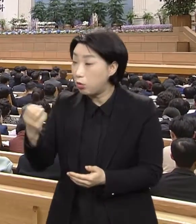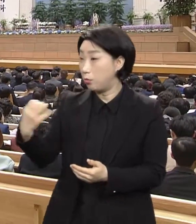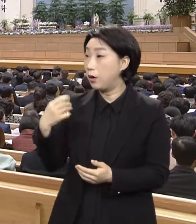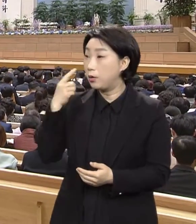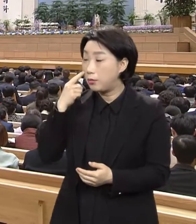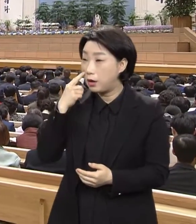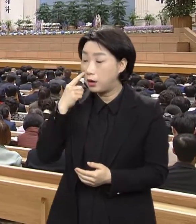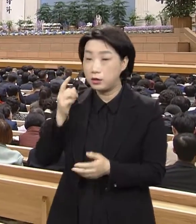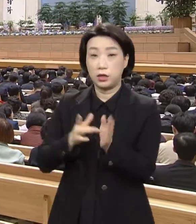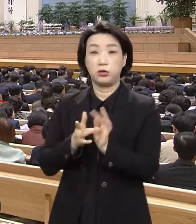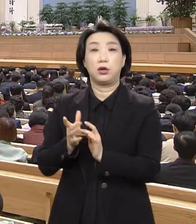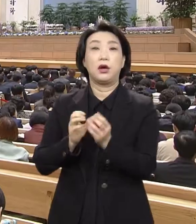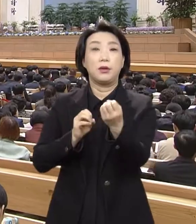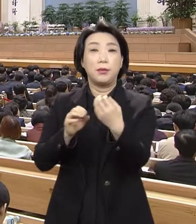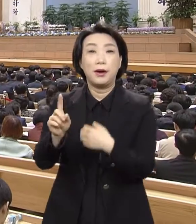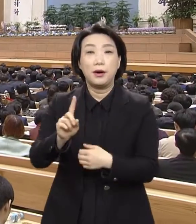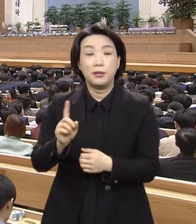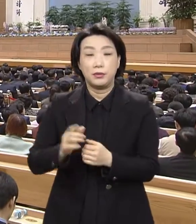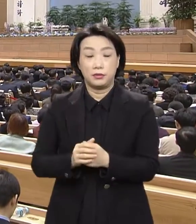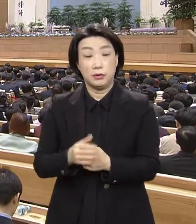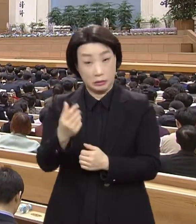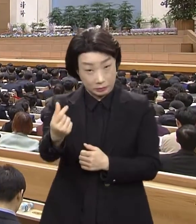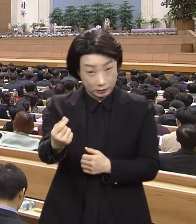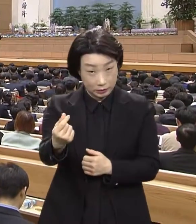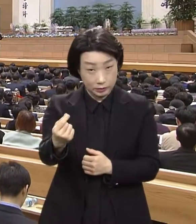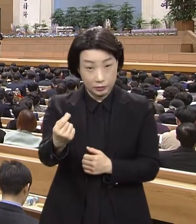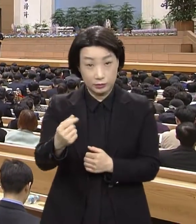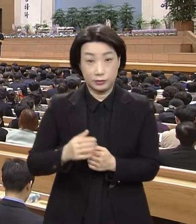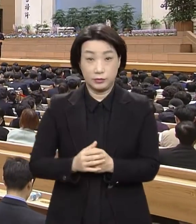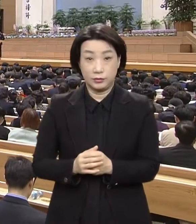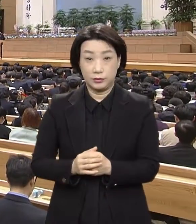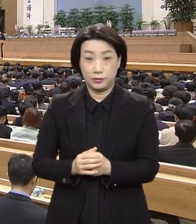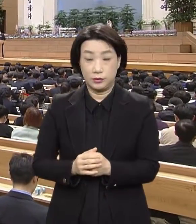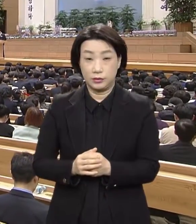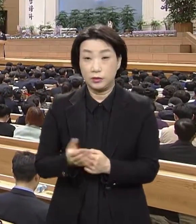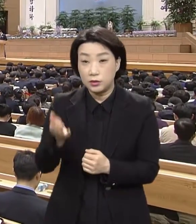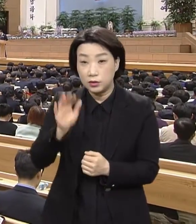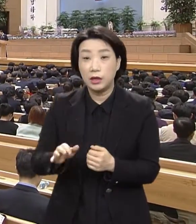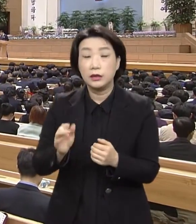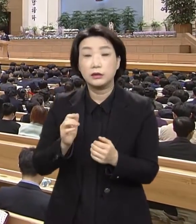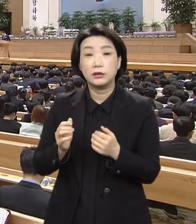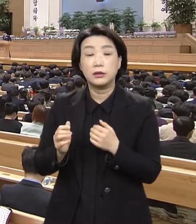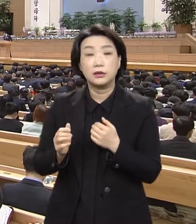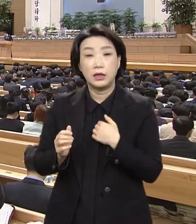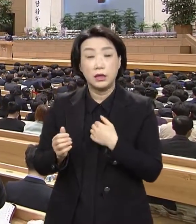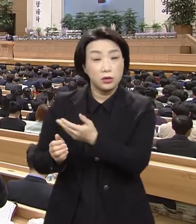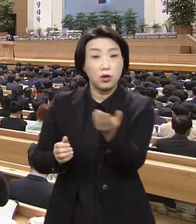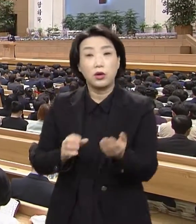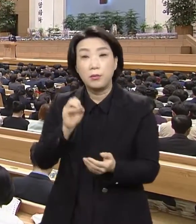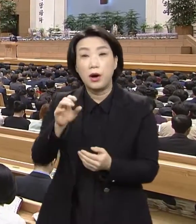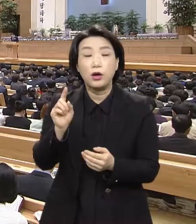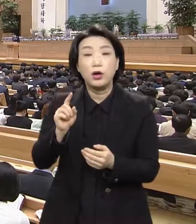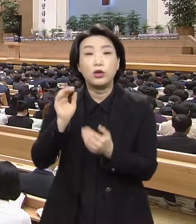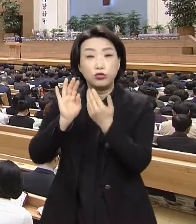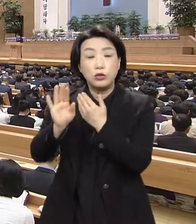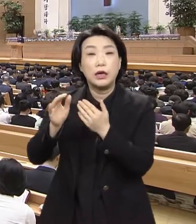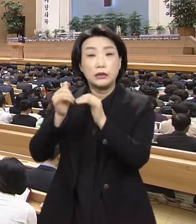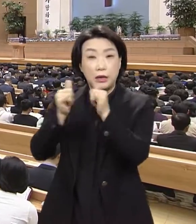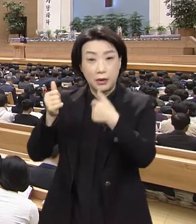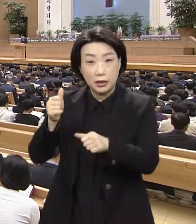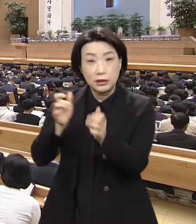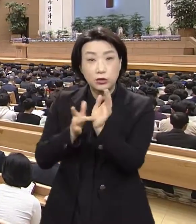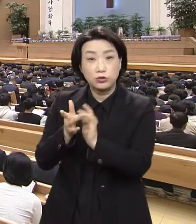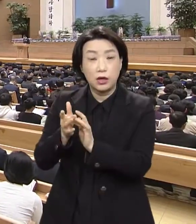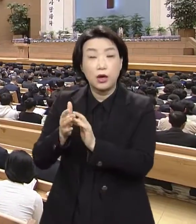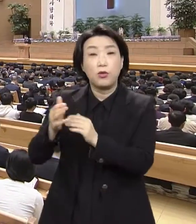말하라. 예수께서 가라사대 내가 말하였느니라. 그러나 내가 너희에게 이르노니 이후에 인자가 권능의